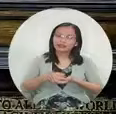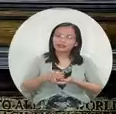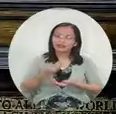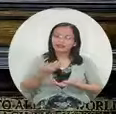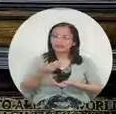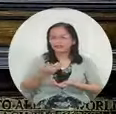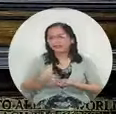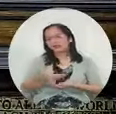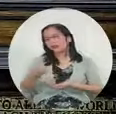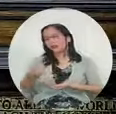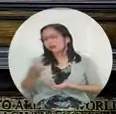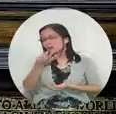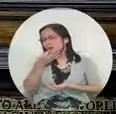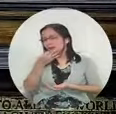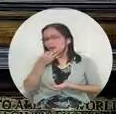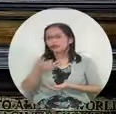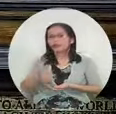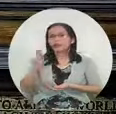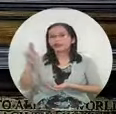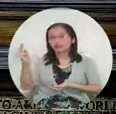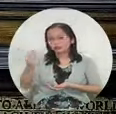Pinaypay?